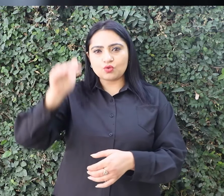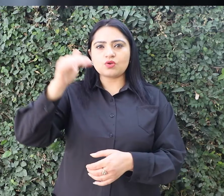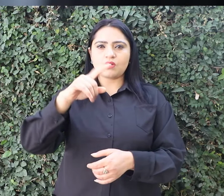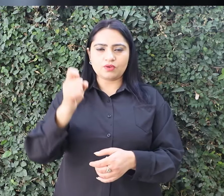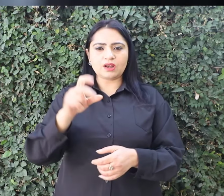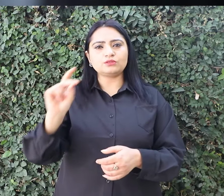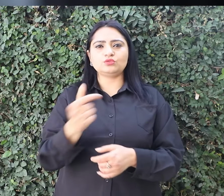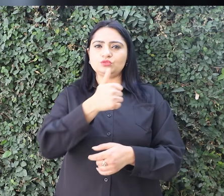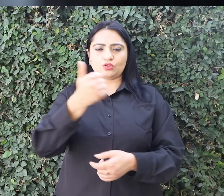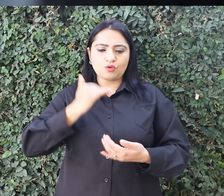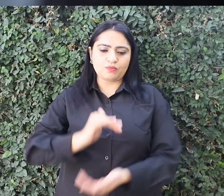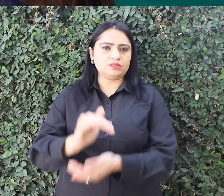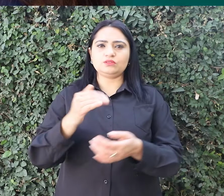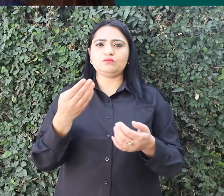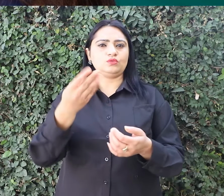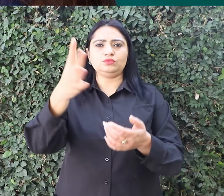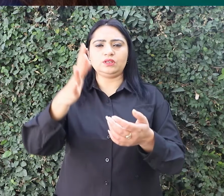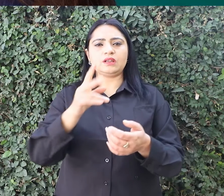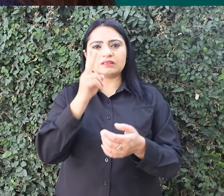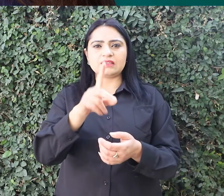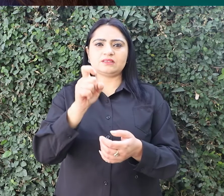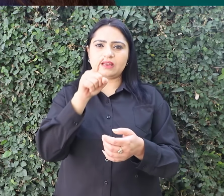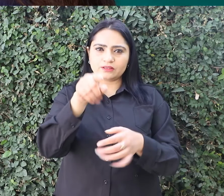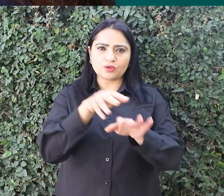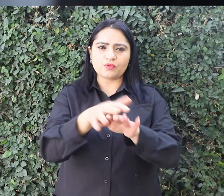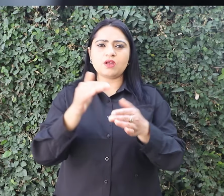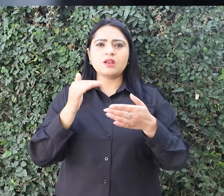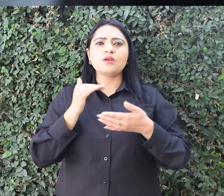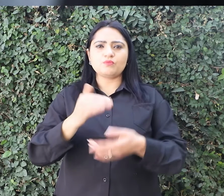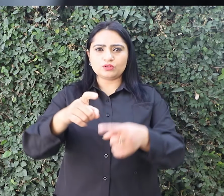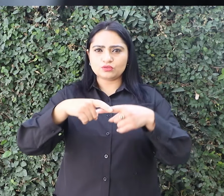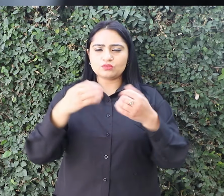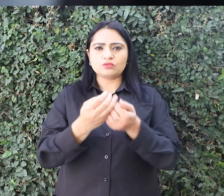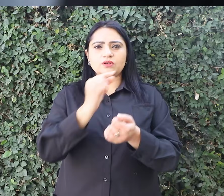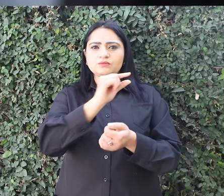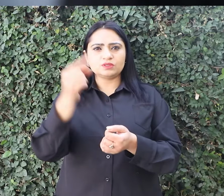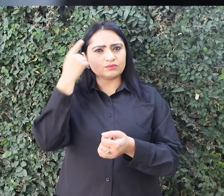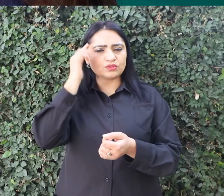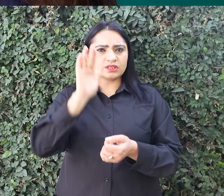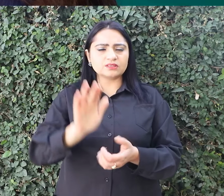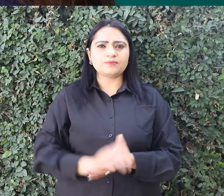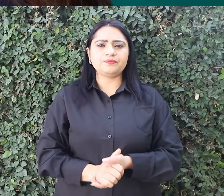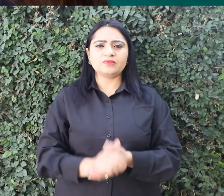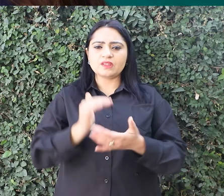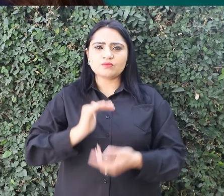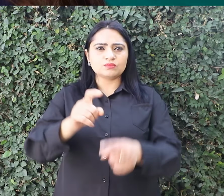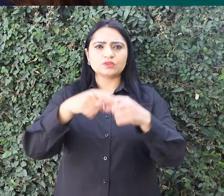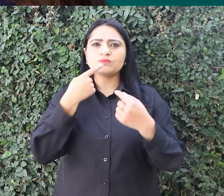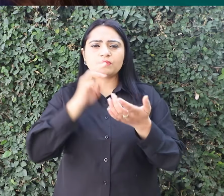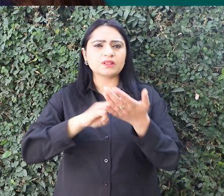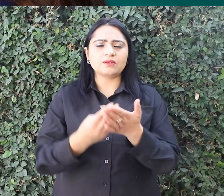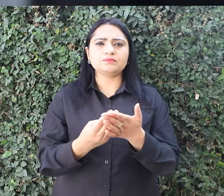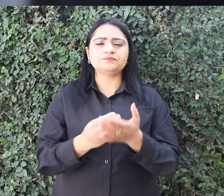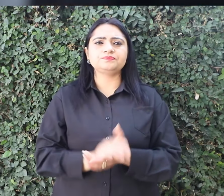लागि तुरुन्तै अर्को बच्चा पाउनु हुँदैन त्यसका लागि तपाईहरुले परिवार योजना गर्ने बारे सोच्नु भएको छ परिवार योजना